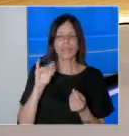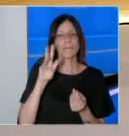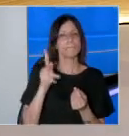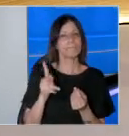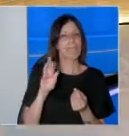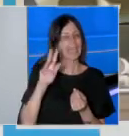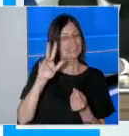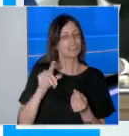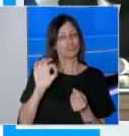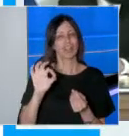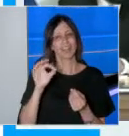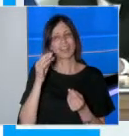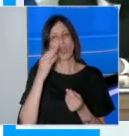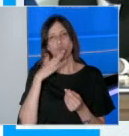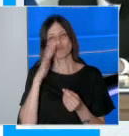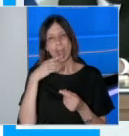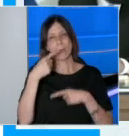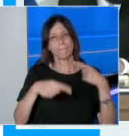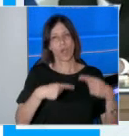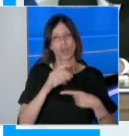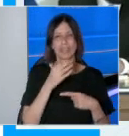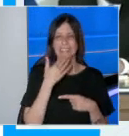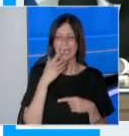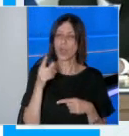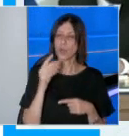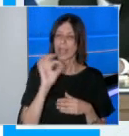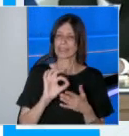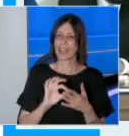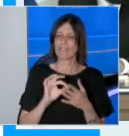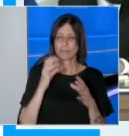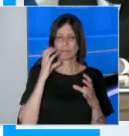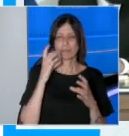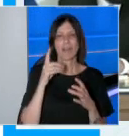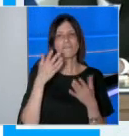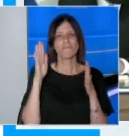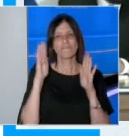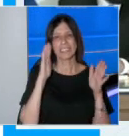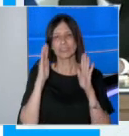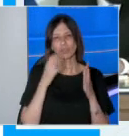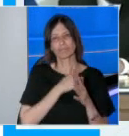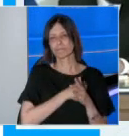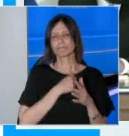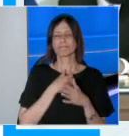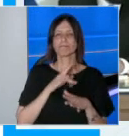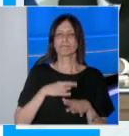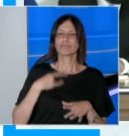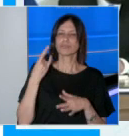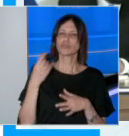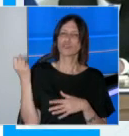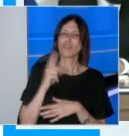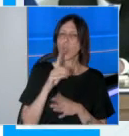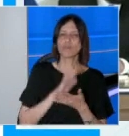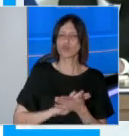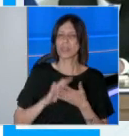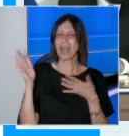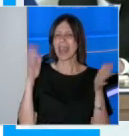לירושלים ומורשת של ישראל, כתב בחשבון הפייסבוק שלו כך: לצערי אנחנו חווים בשבועות לא פשוטים של אלימות